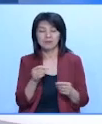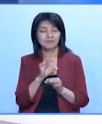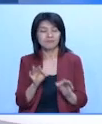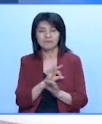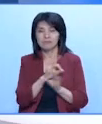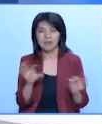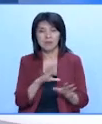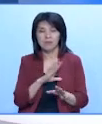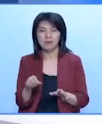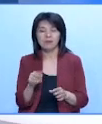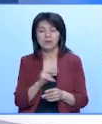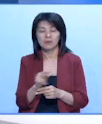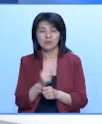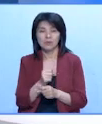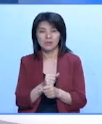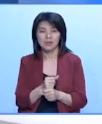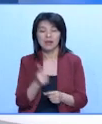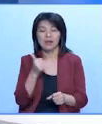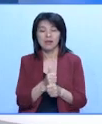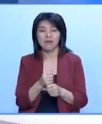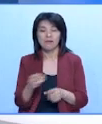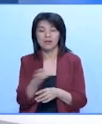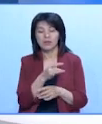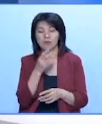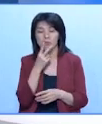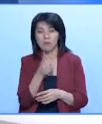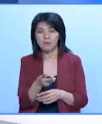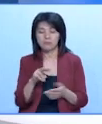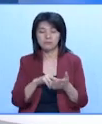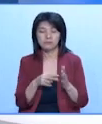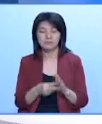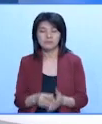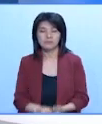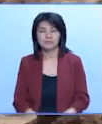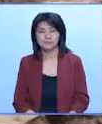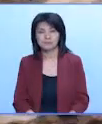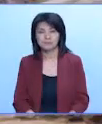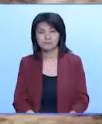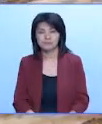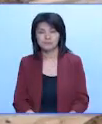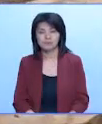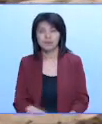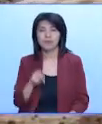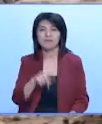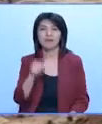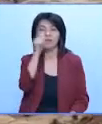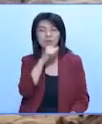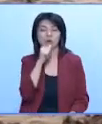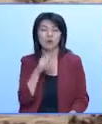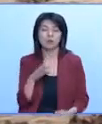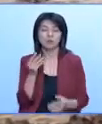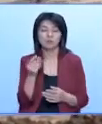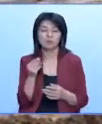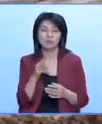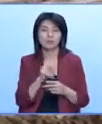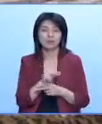было асфальтового покрытия. Глава региона ознакомился с планами и ходом ремонтных работ. В этом году бюджет ремонта грунтовых